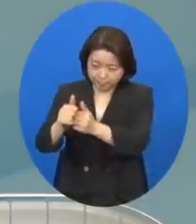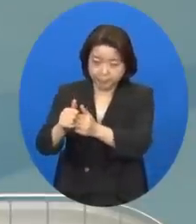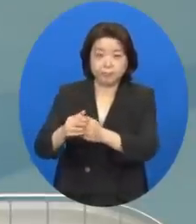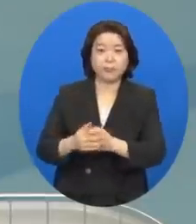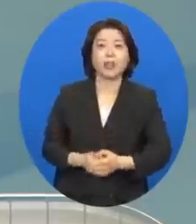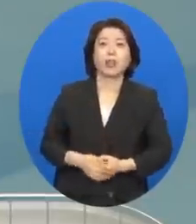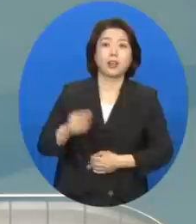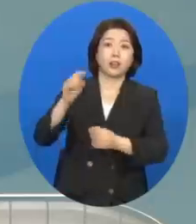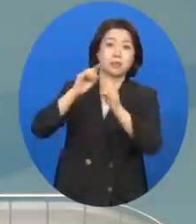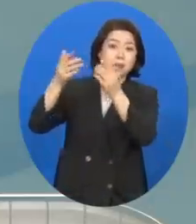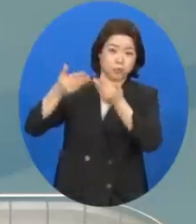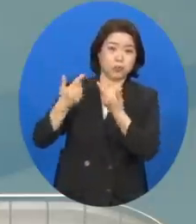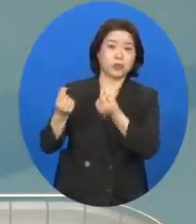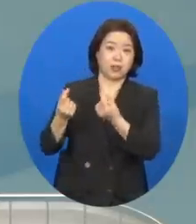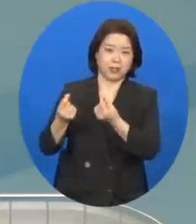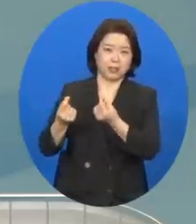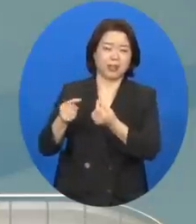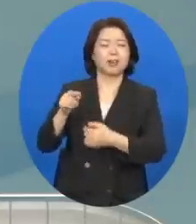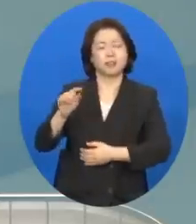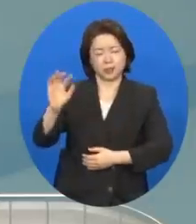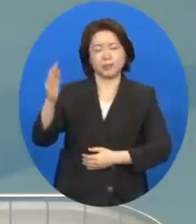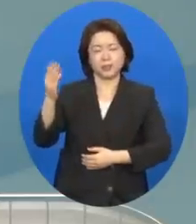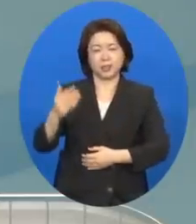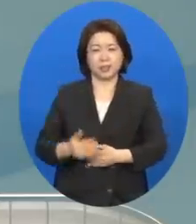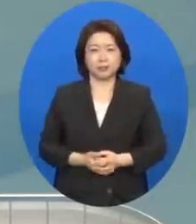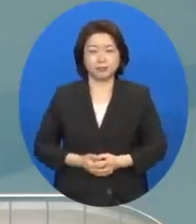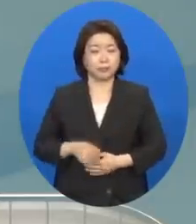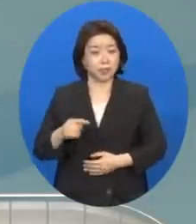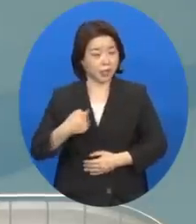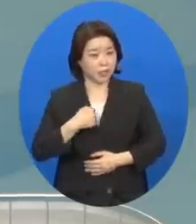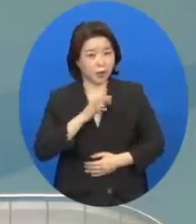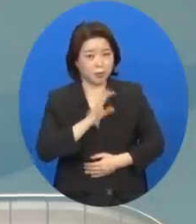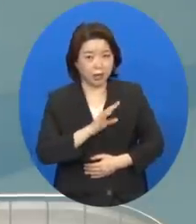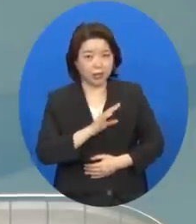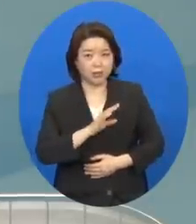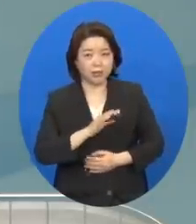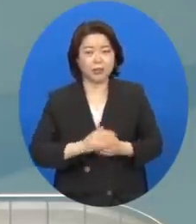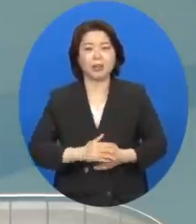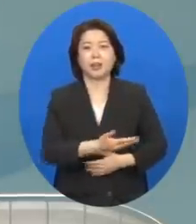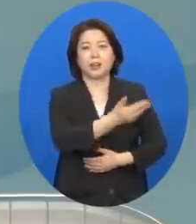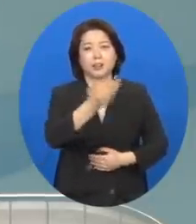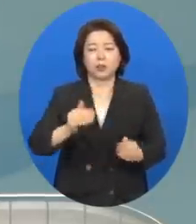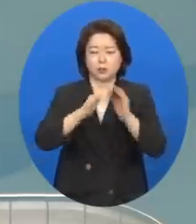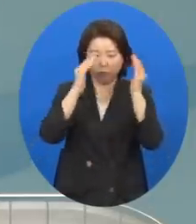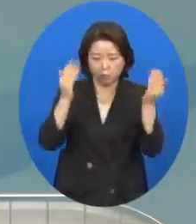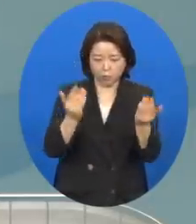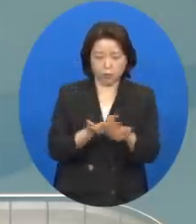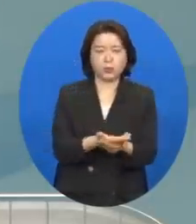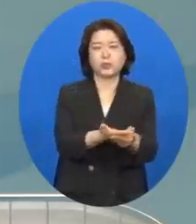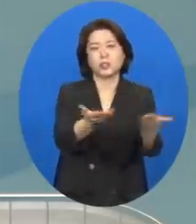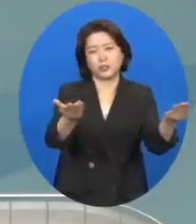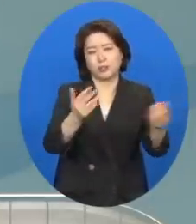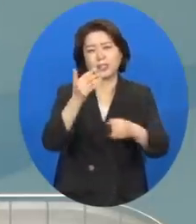거야. 여러분 이것이 저만 그런가요? 여러분 모두에게 주신 하나님의 은혜예요.